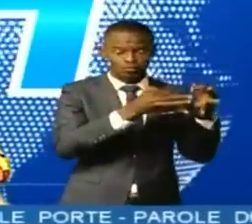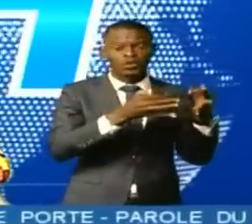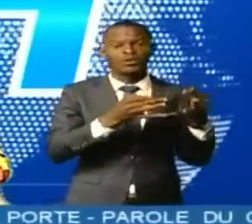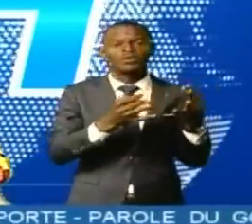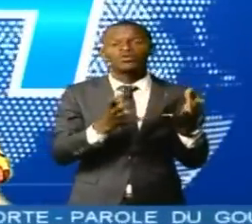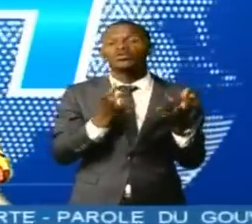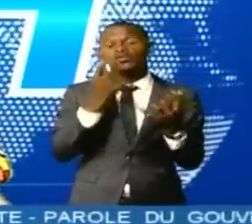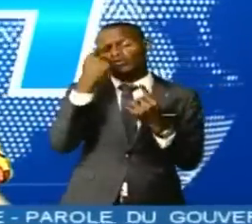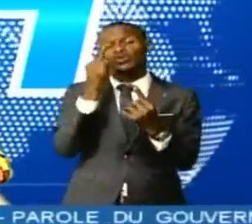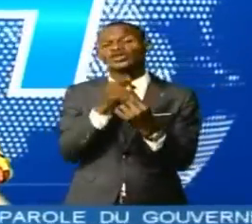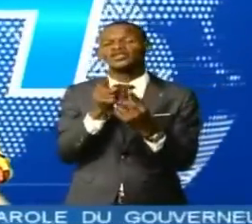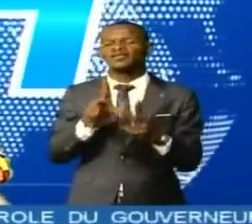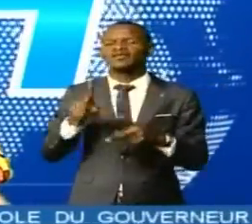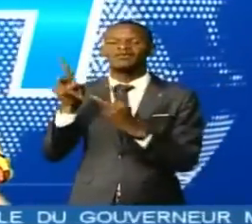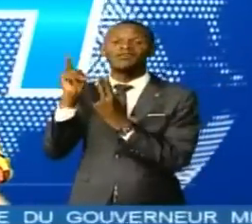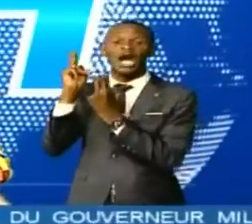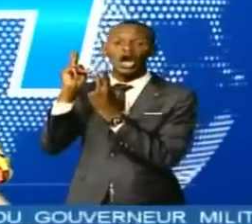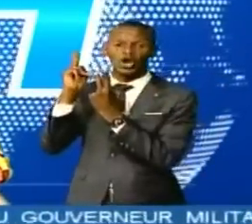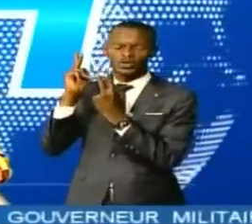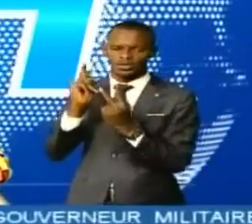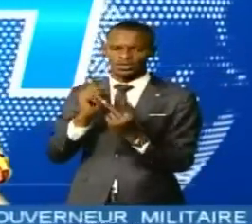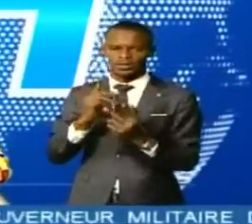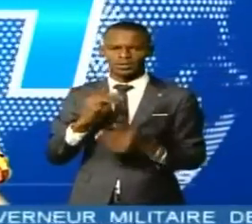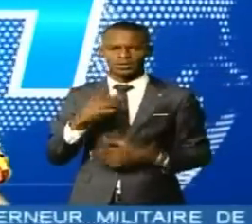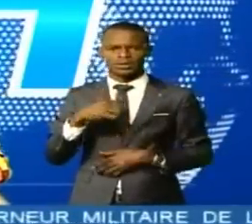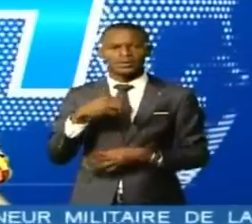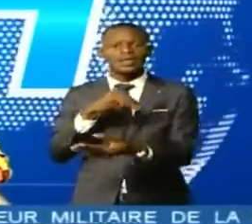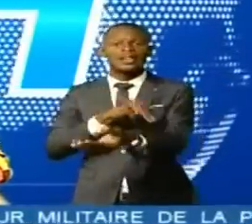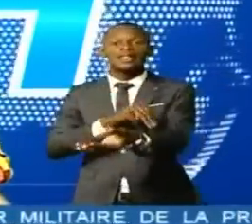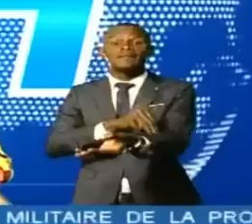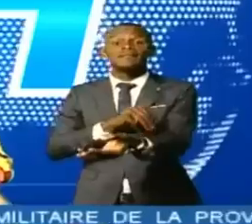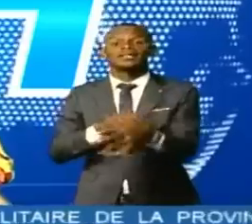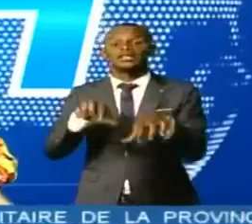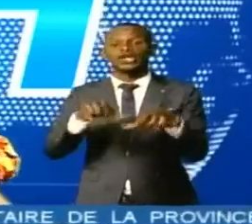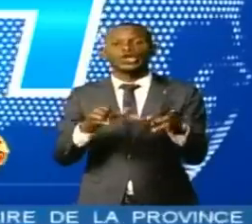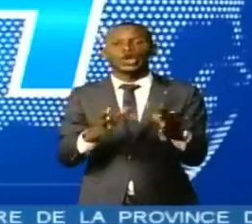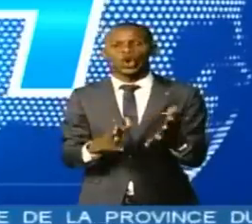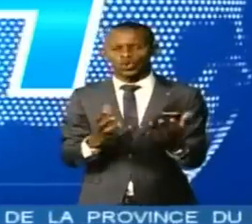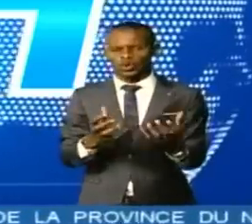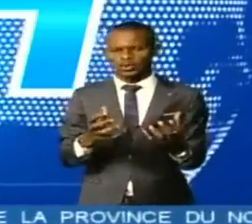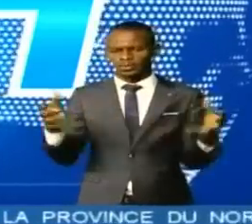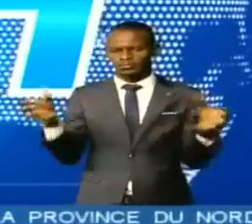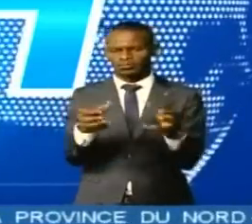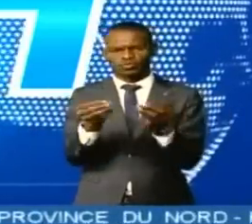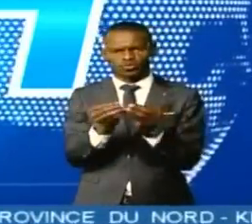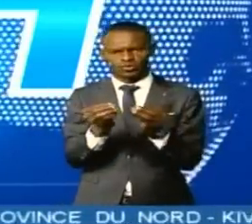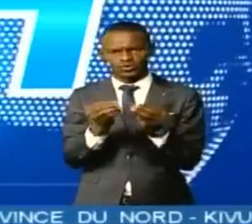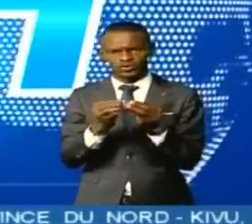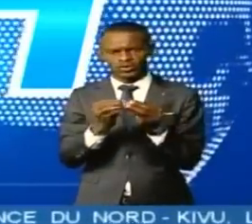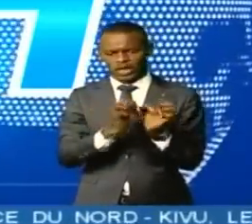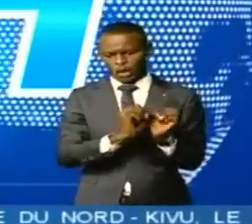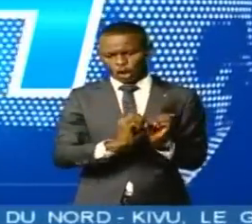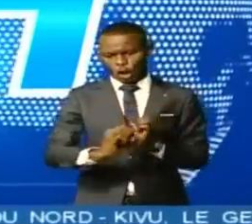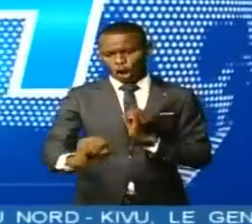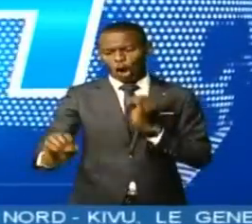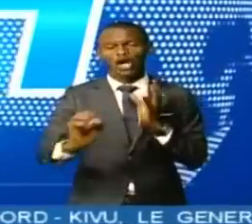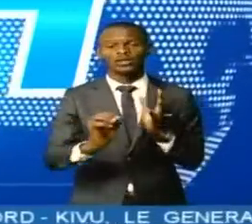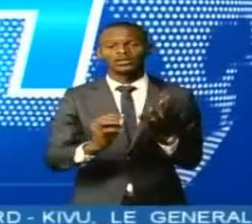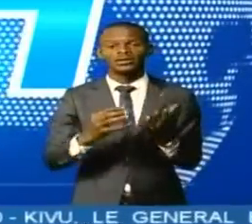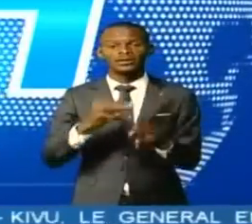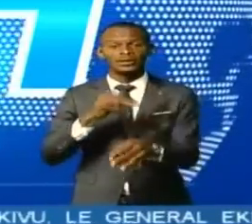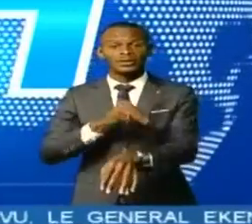national des médecins vétérinaires, dont les travaux se sont clôturés samedi 29 mai au Centre Caritas à